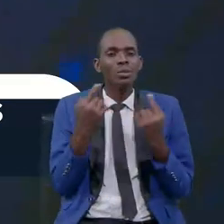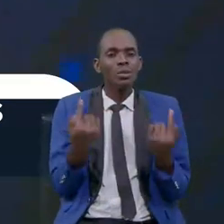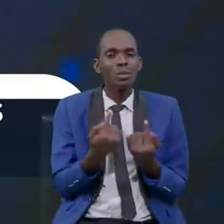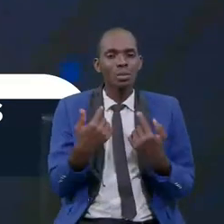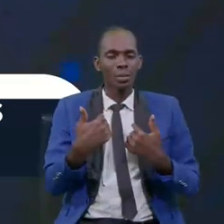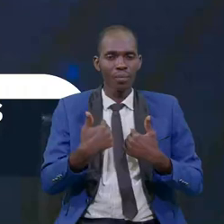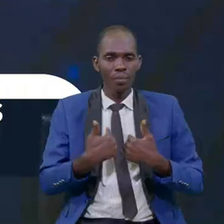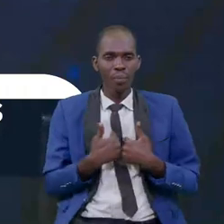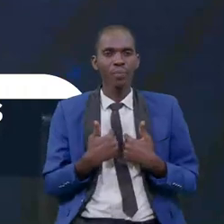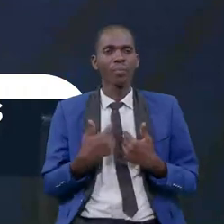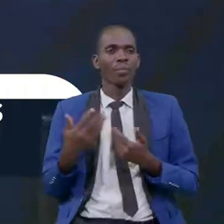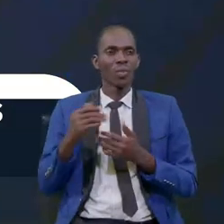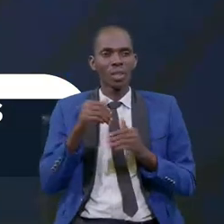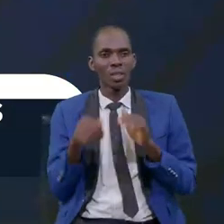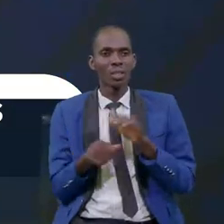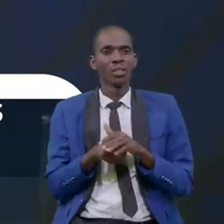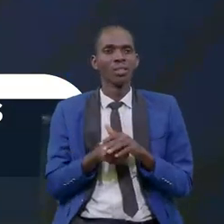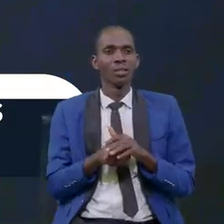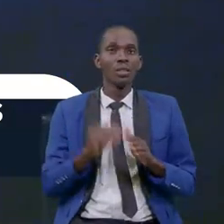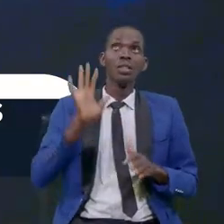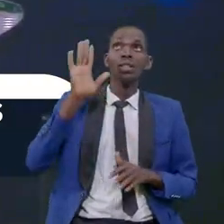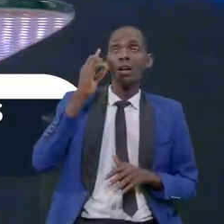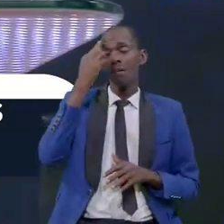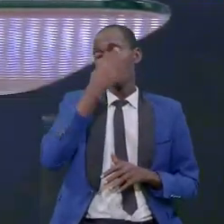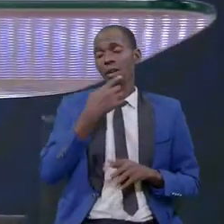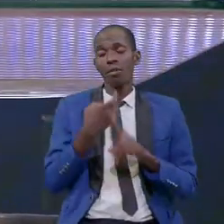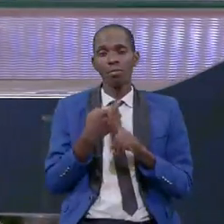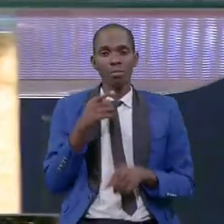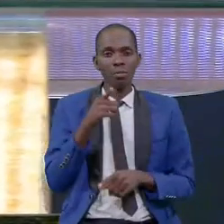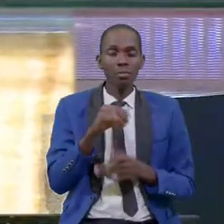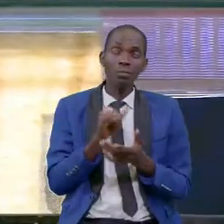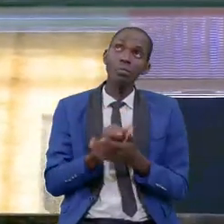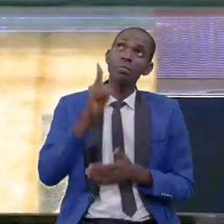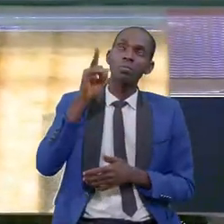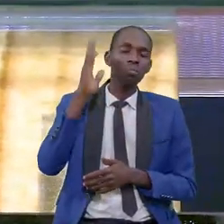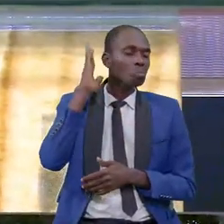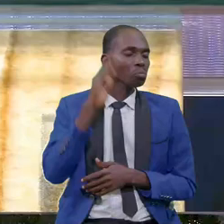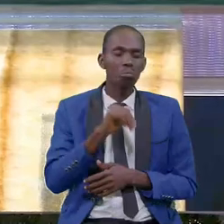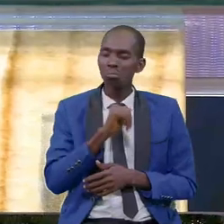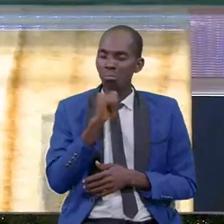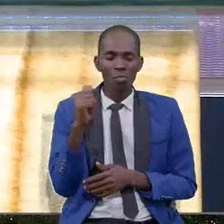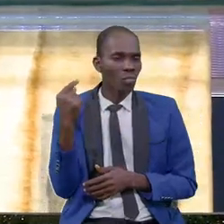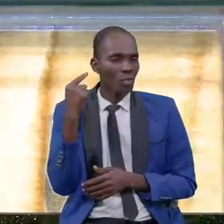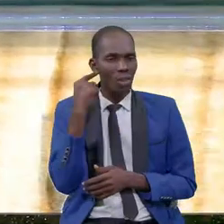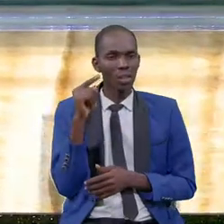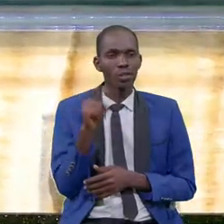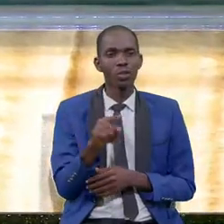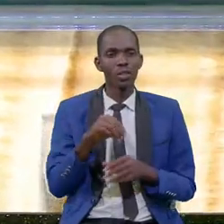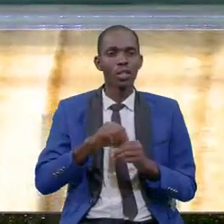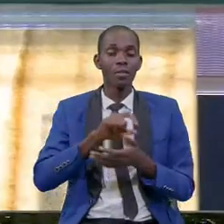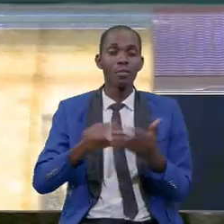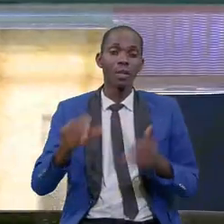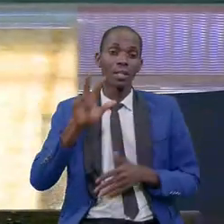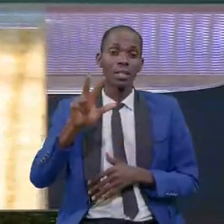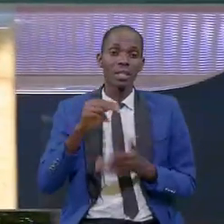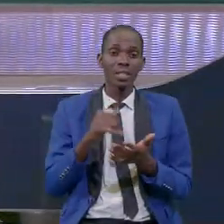Dieu. Ce sont vos péchés qui vous cachent sa face et l'empêchent de vous écouter. » 3